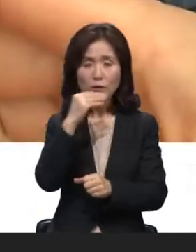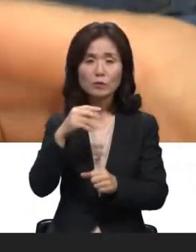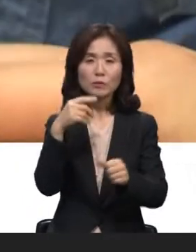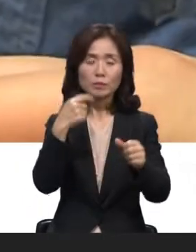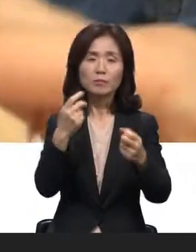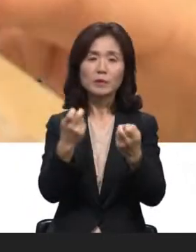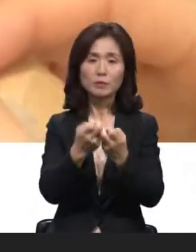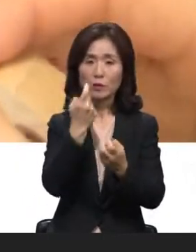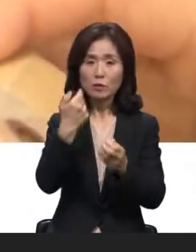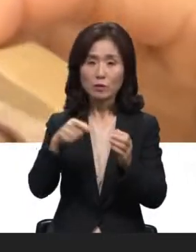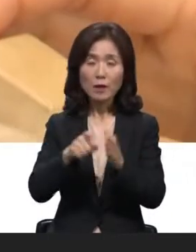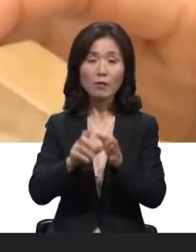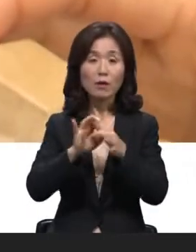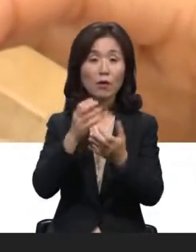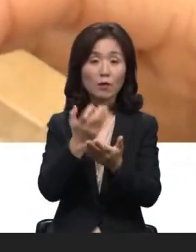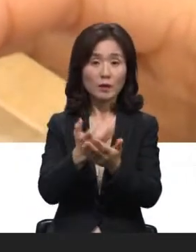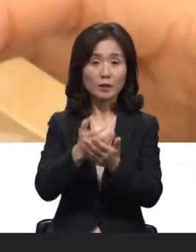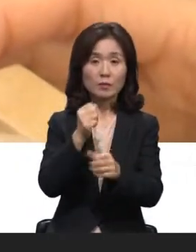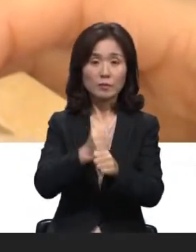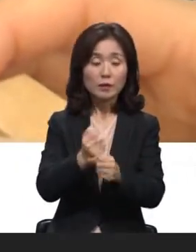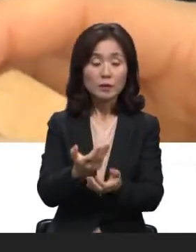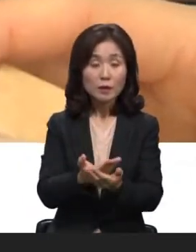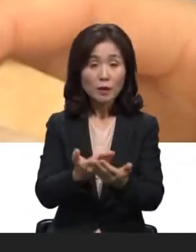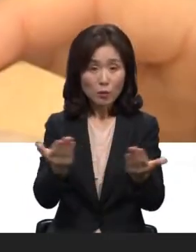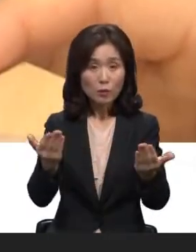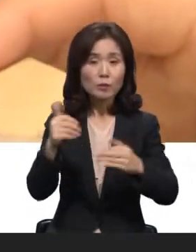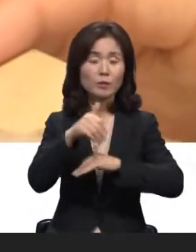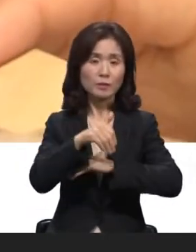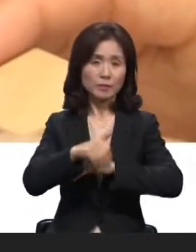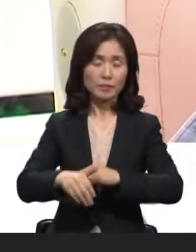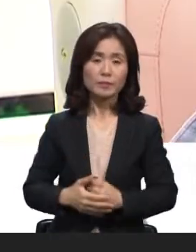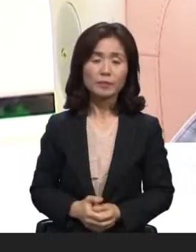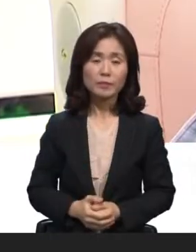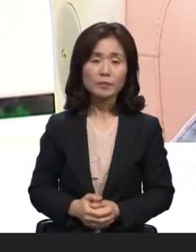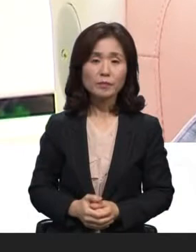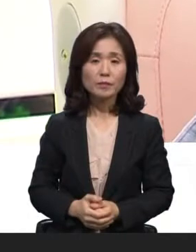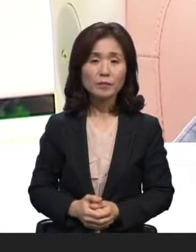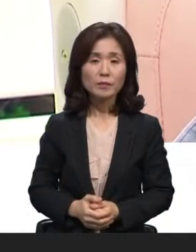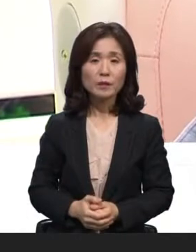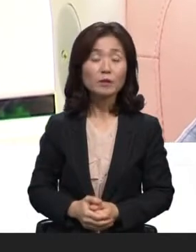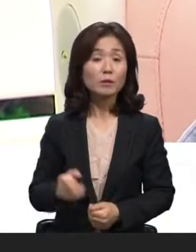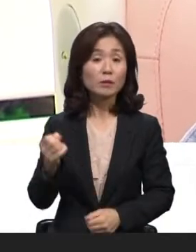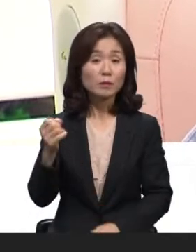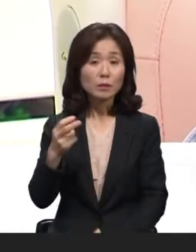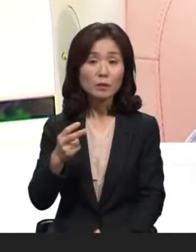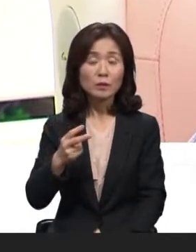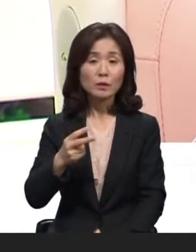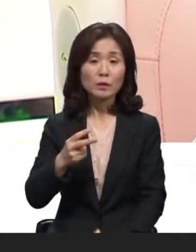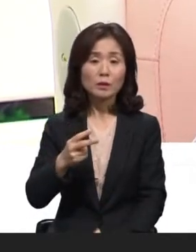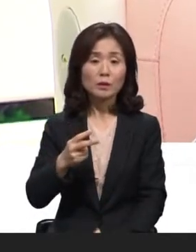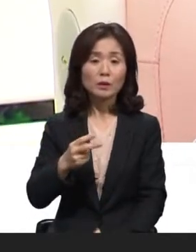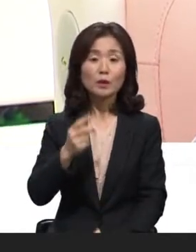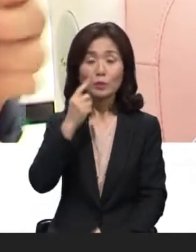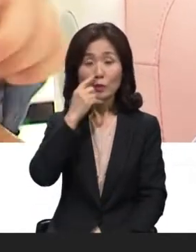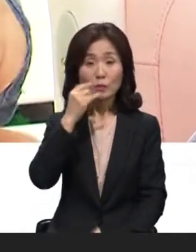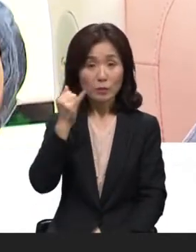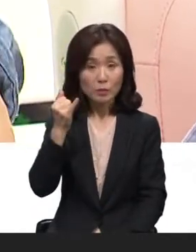수 있게 관련 콘텐츠를 제작하여 제공해 드리도록 하겠습니다. 예. 더불어서 이제 일선